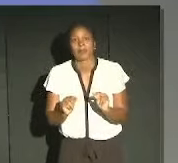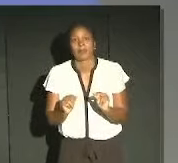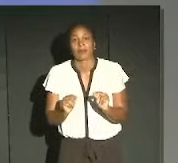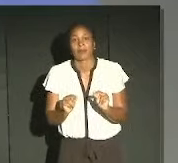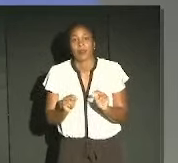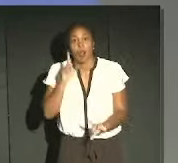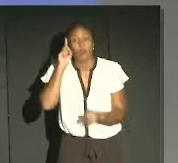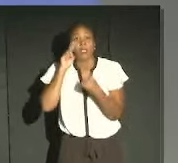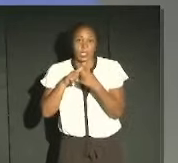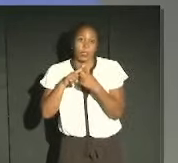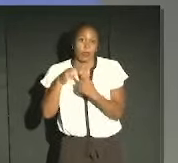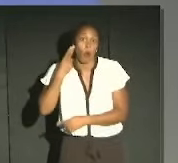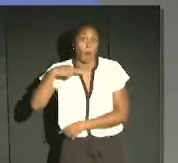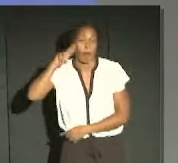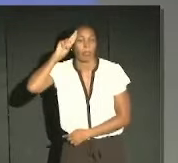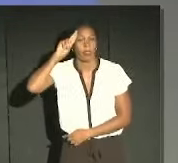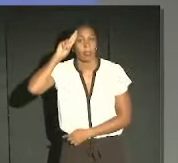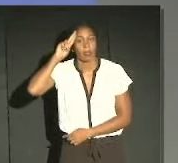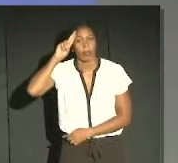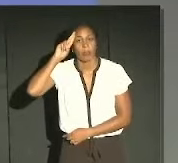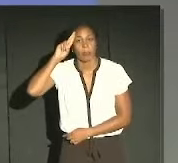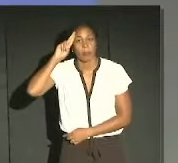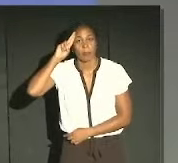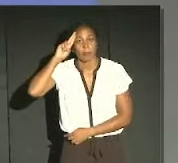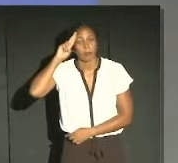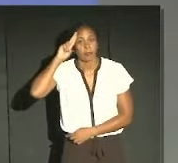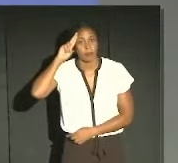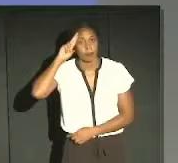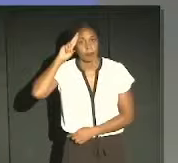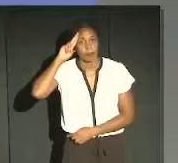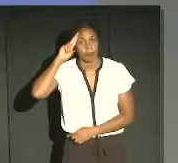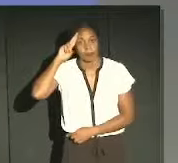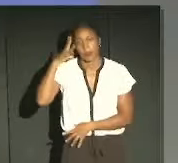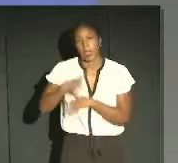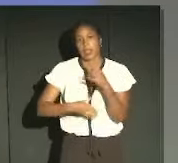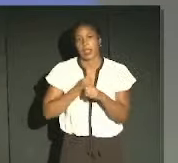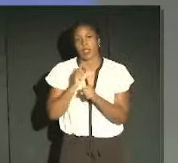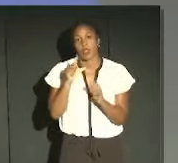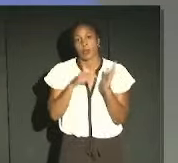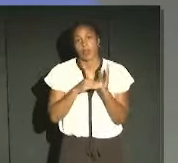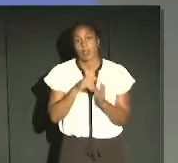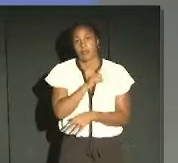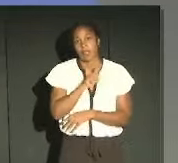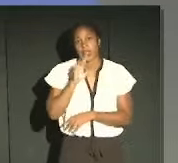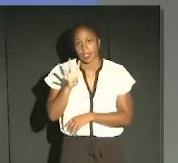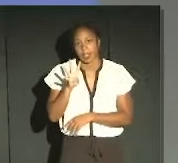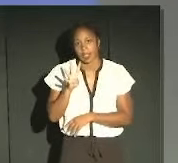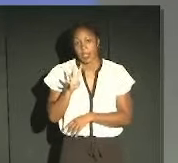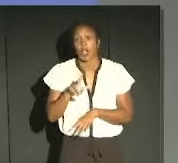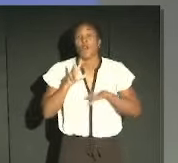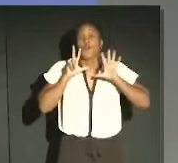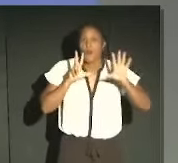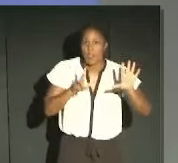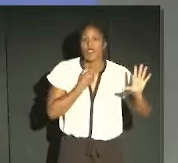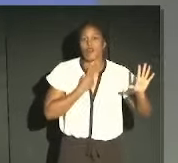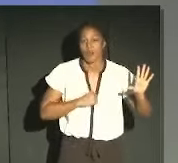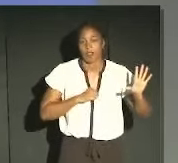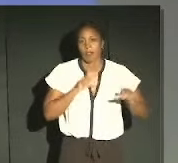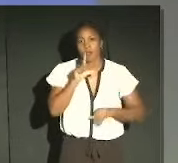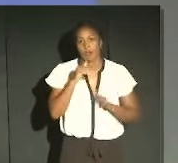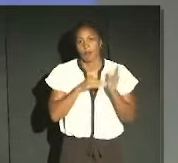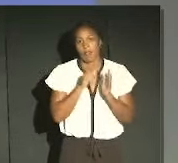les européennes de 2024 du 8 juin